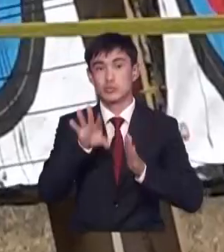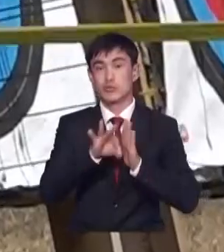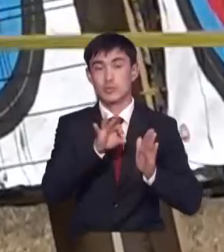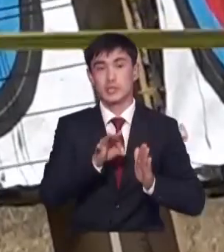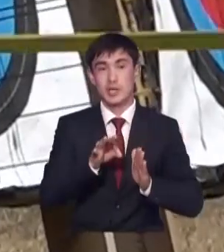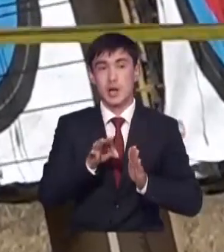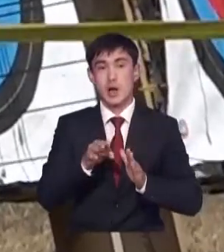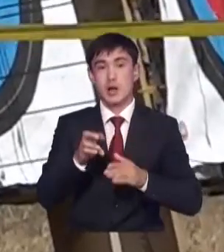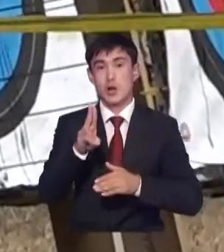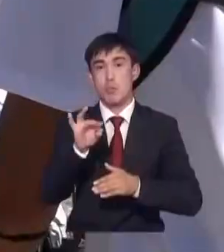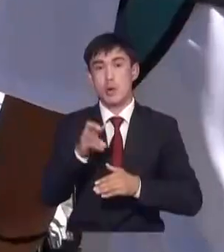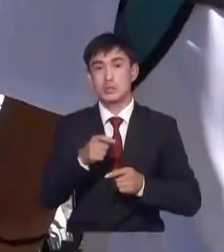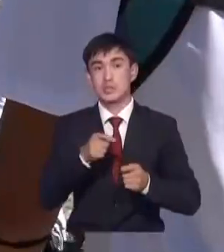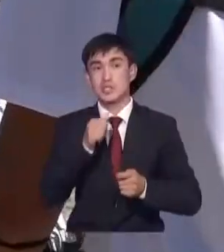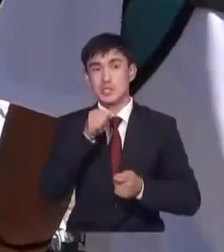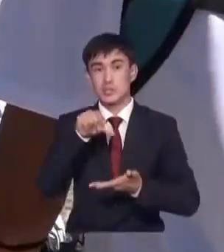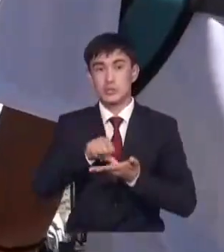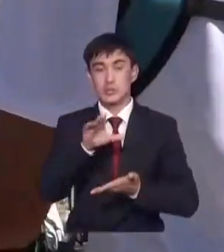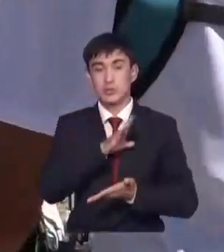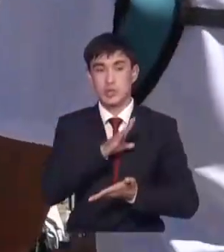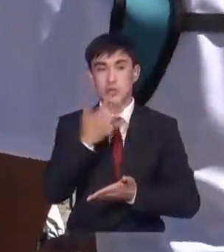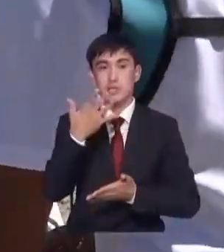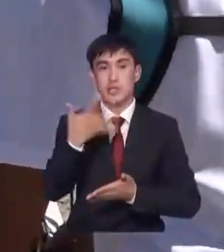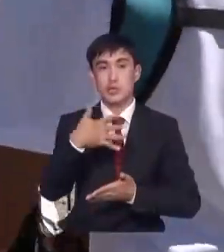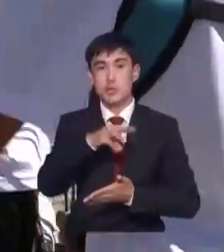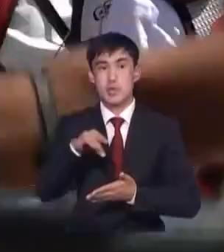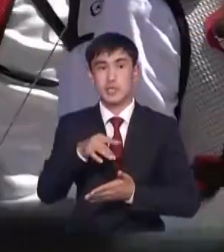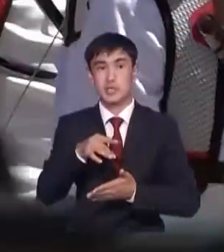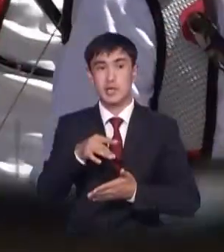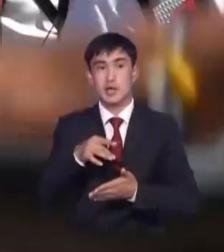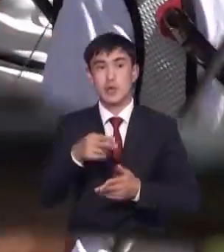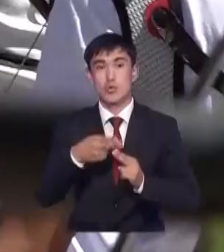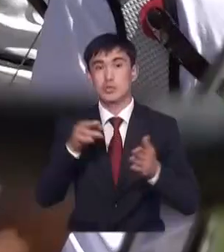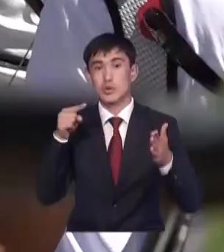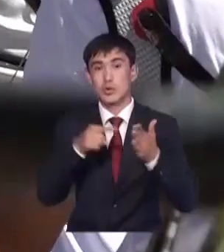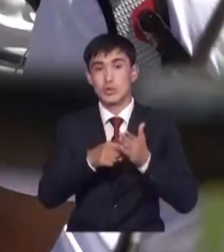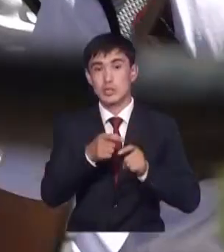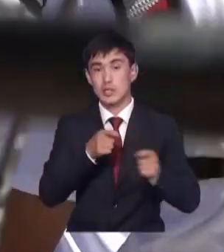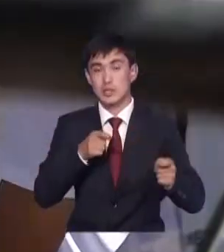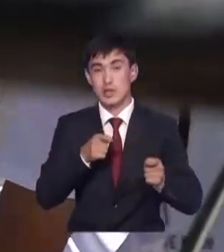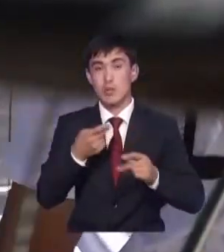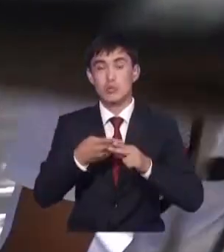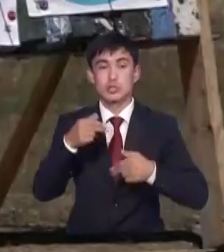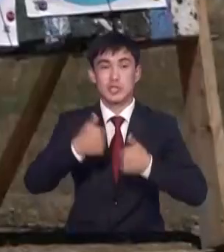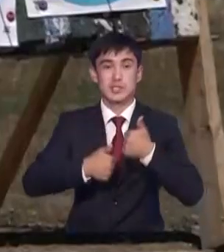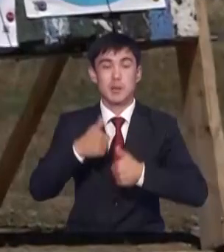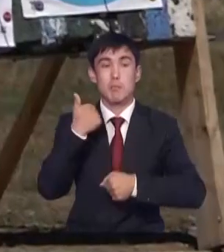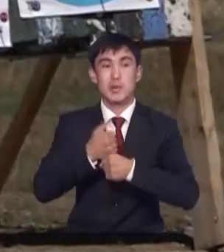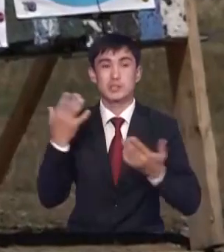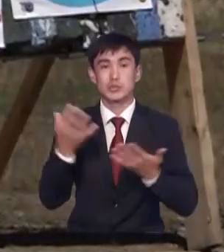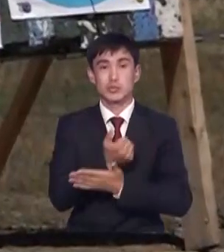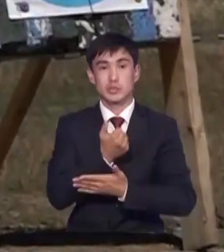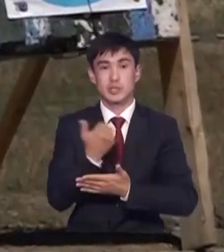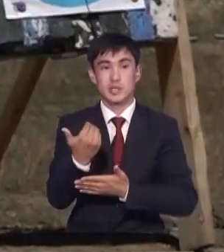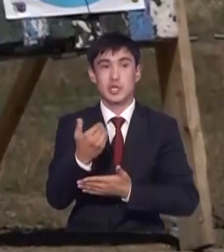Сонымен қатар компаунд садағымен сынға түскендер де болды. Олар 50 метр қашықтықта қойылған құрал айдатты. Бұл жарыста бас жүлдеге негізгі